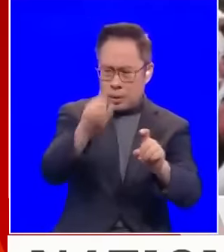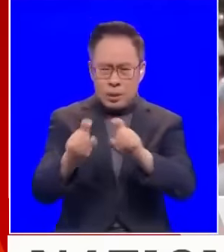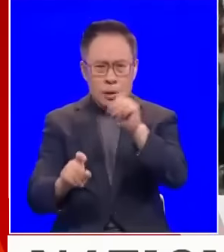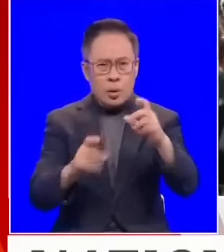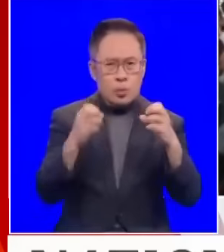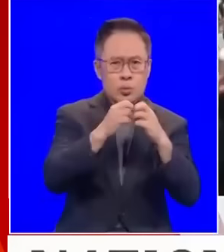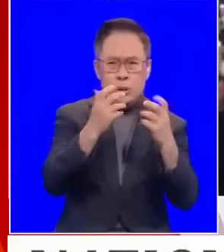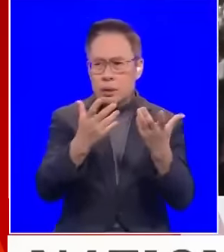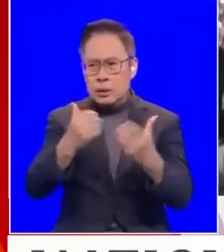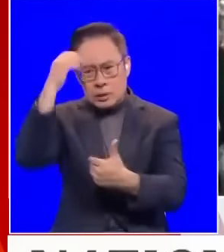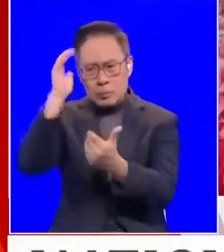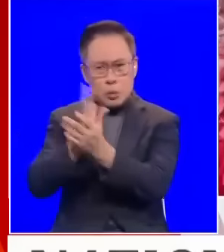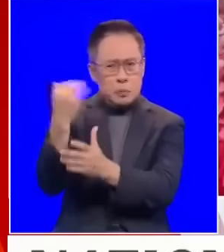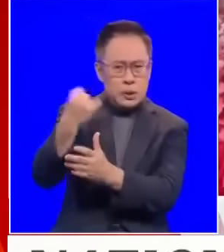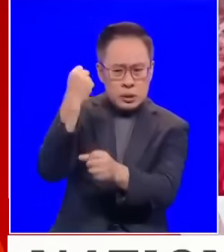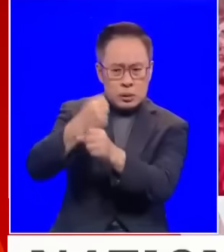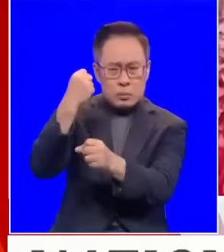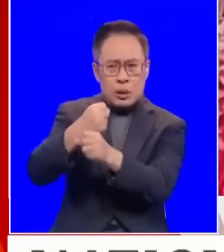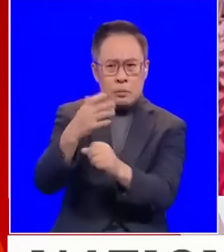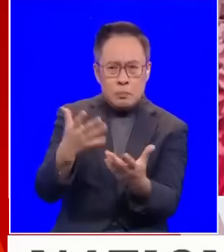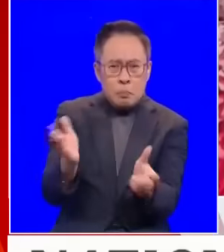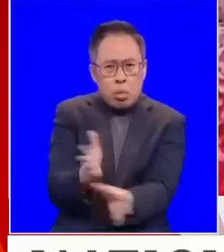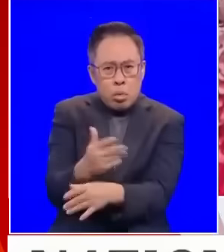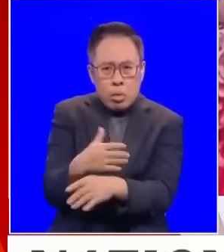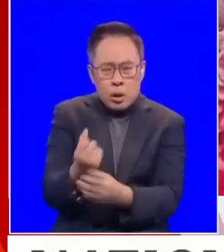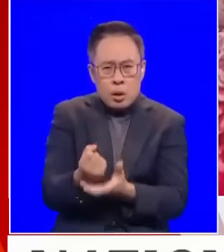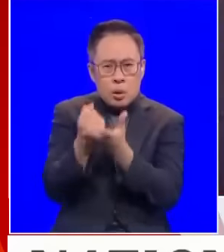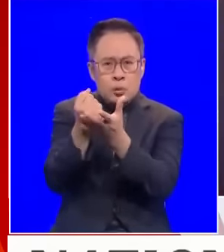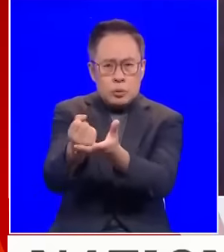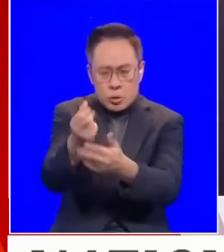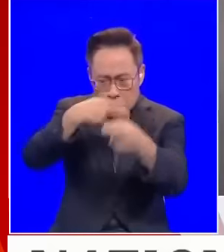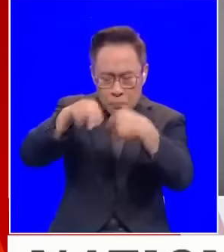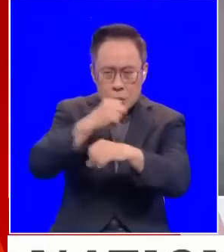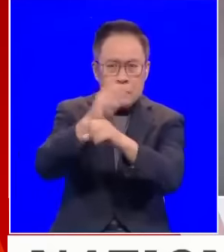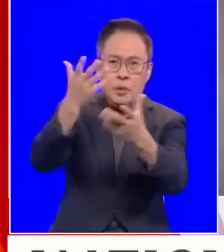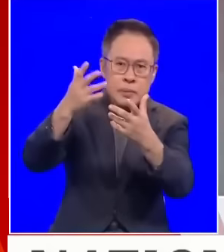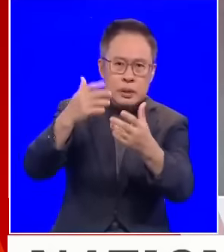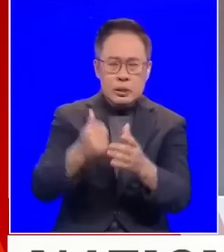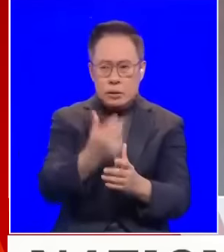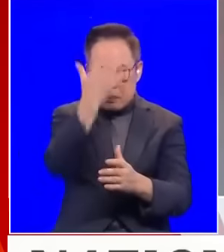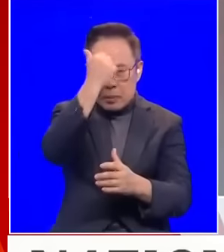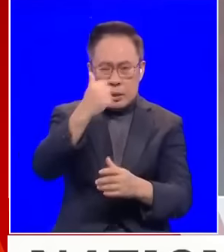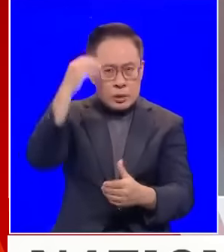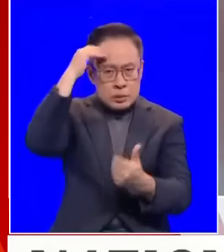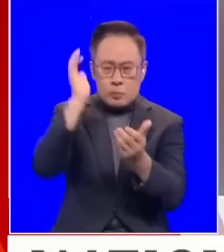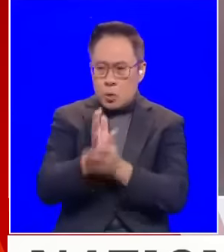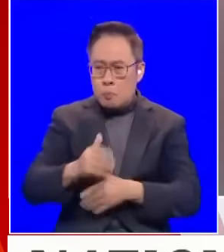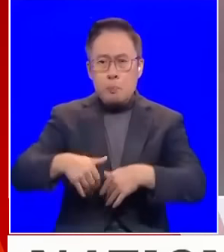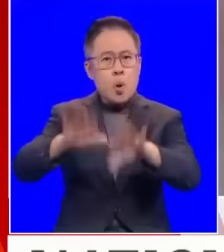ฐปล่อยปละละเลยให้เกิดเหตุการณ์อย่างนี้มีการถ่ายโอนทรัพย์สินในโลกของคริปโ